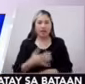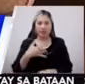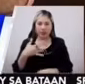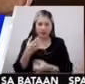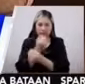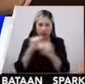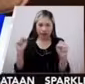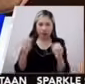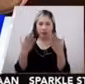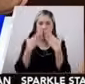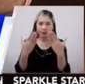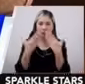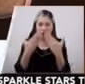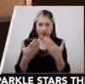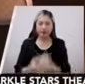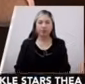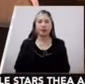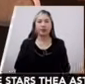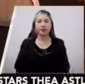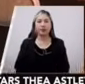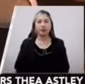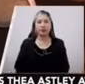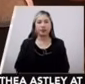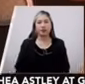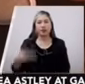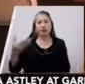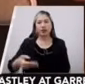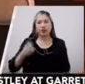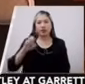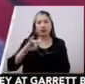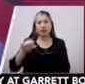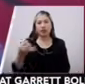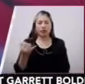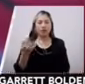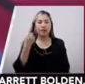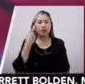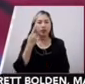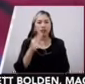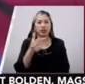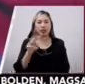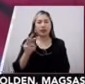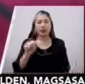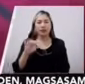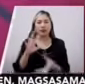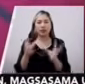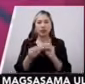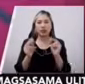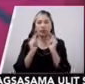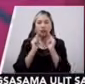salamat po." EJ Gomez, nagbabalita para sa GMA Integrated News.